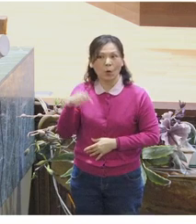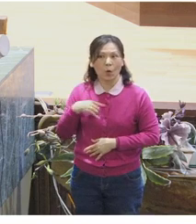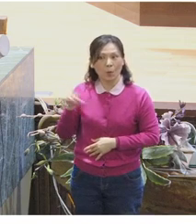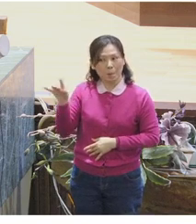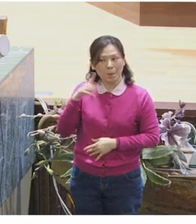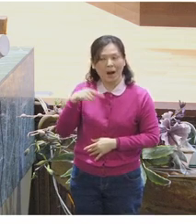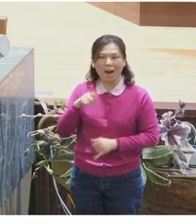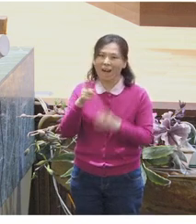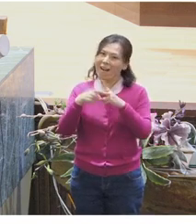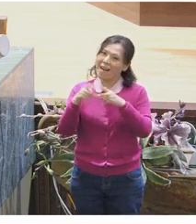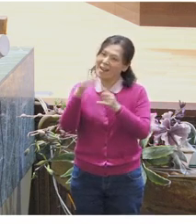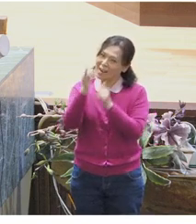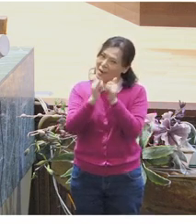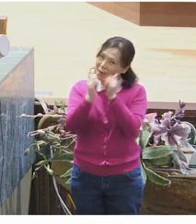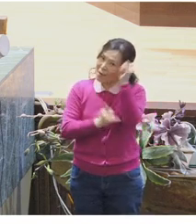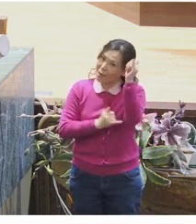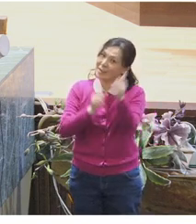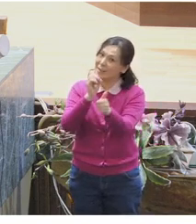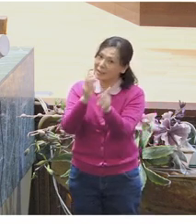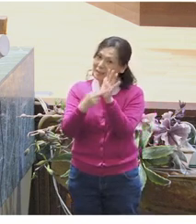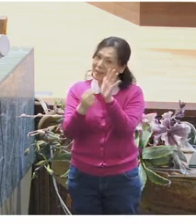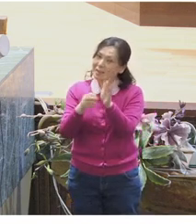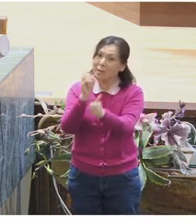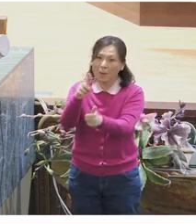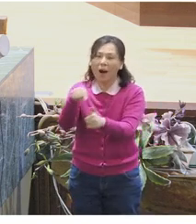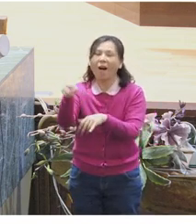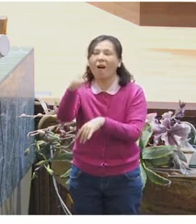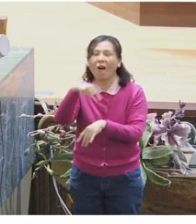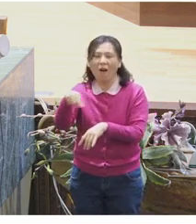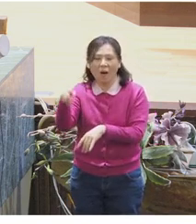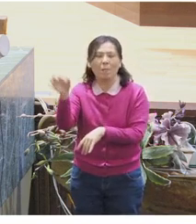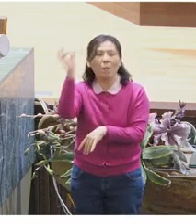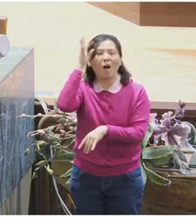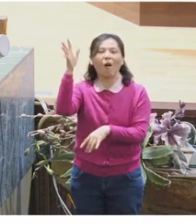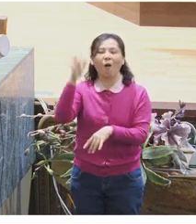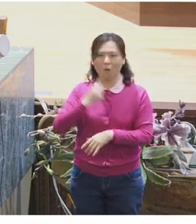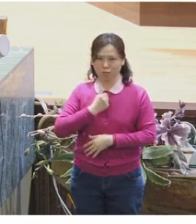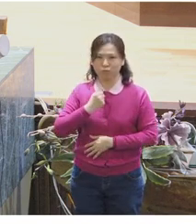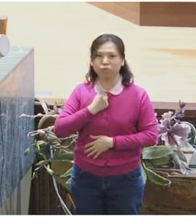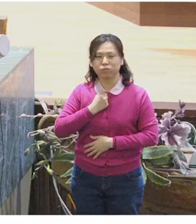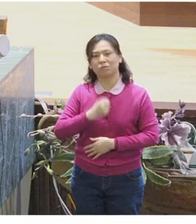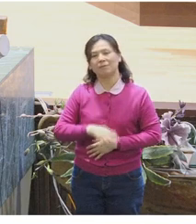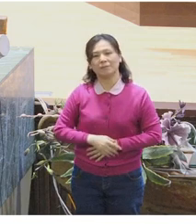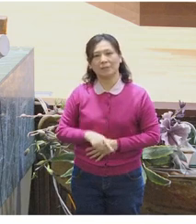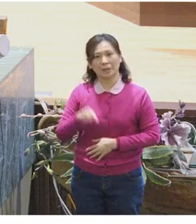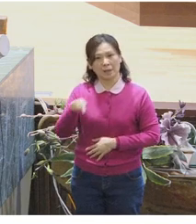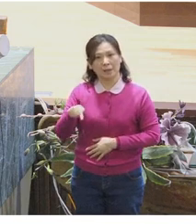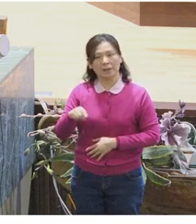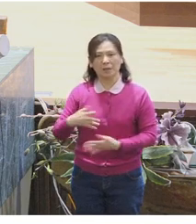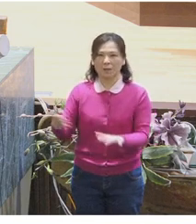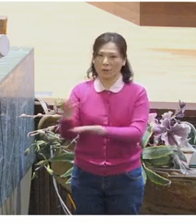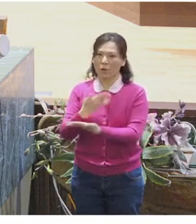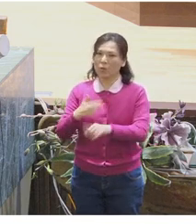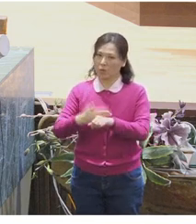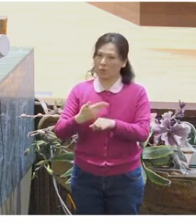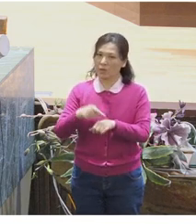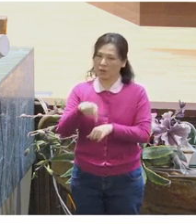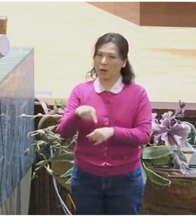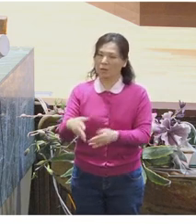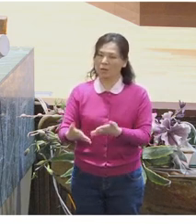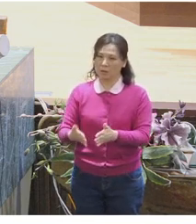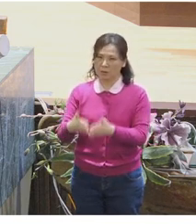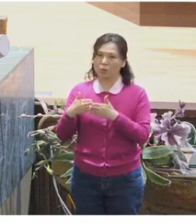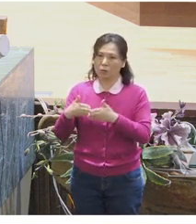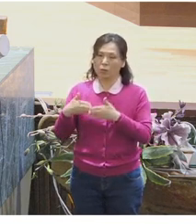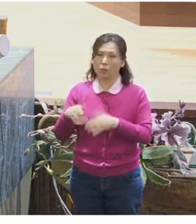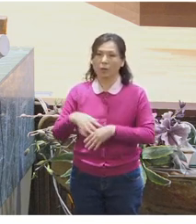知道我要说什么，这样子。好，那这样子一个互相沟通的方式是第一步，认识大家一起认